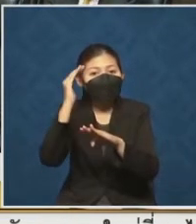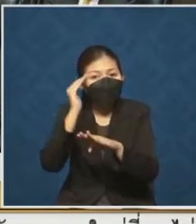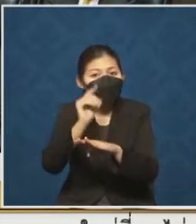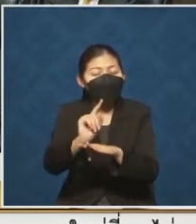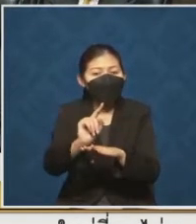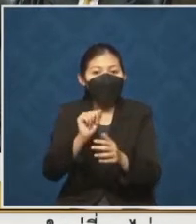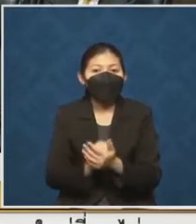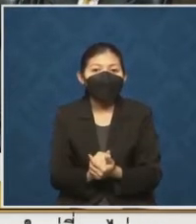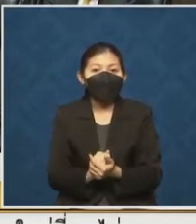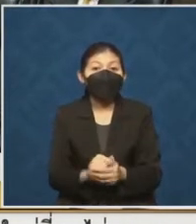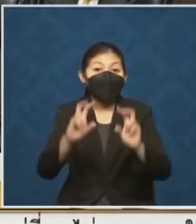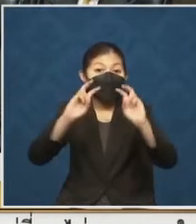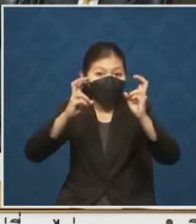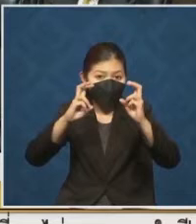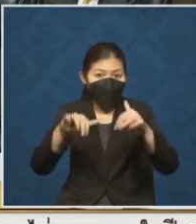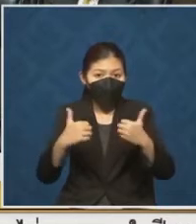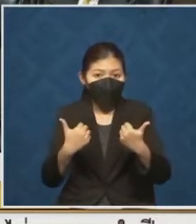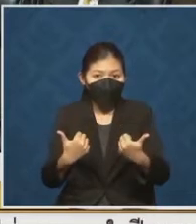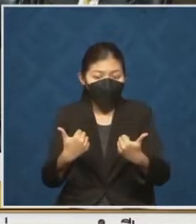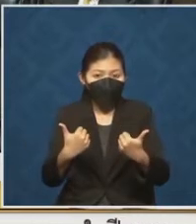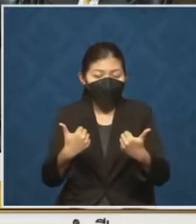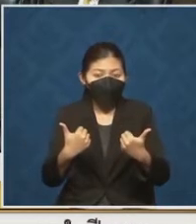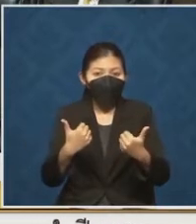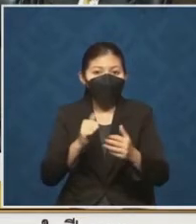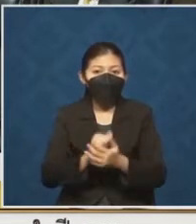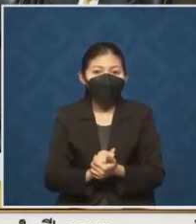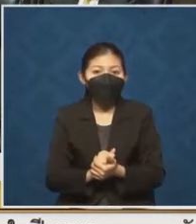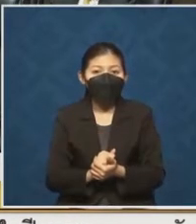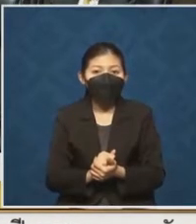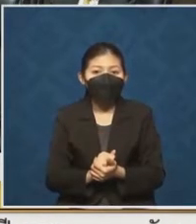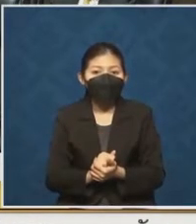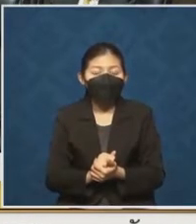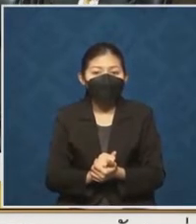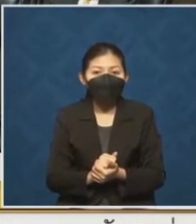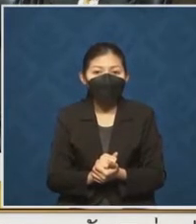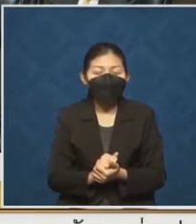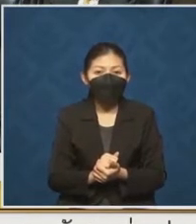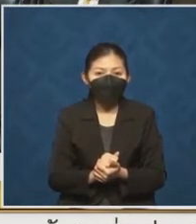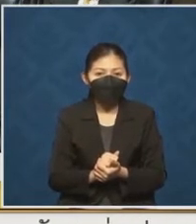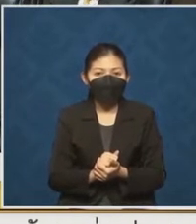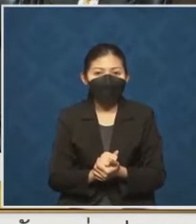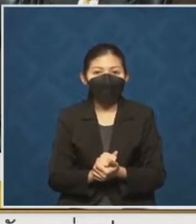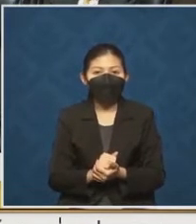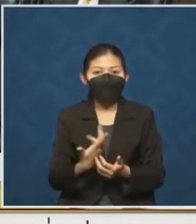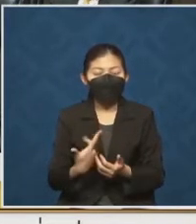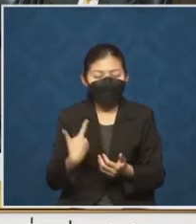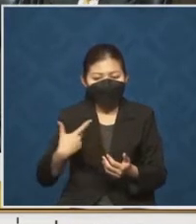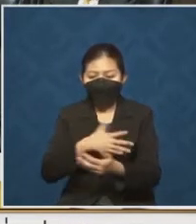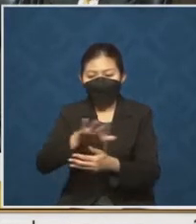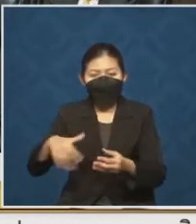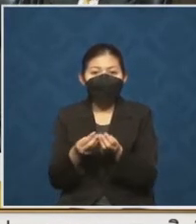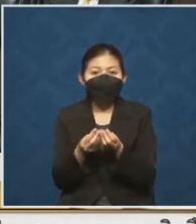ของพวกกับผมใน 2วันนี้เนี่ยผมกลับเปลี่ยนธรรมทานด้วยความเคารพครับว่าเอ่อขอ